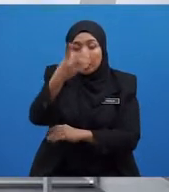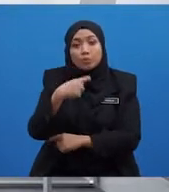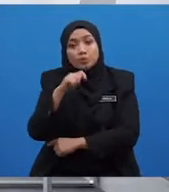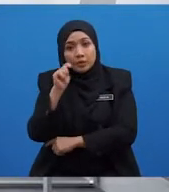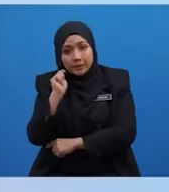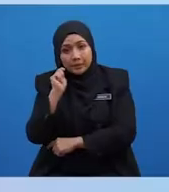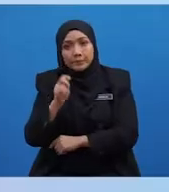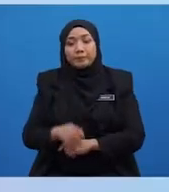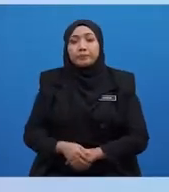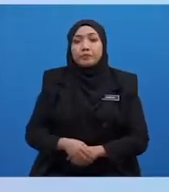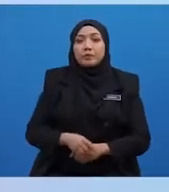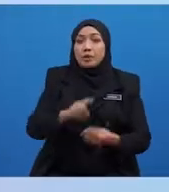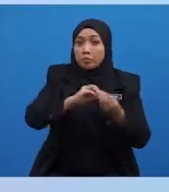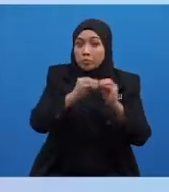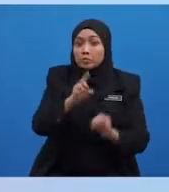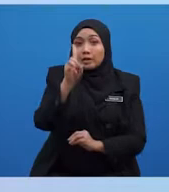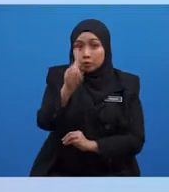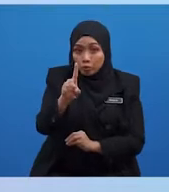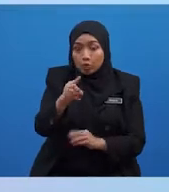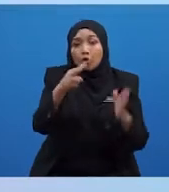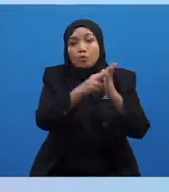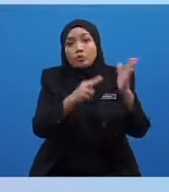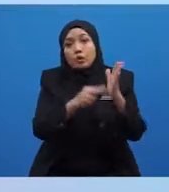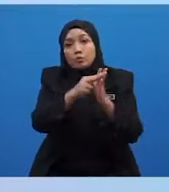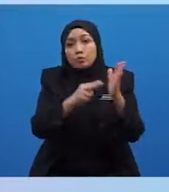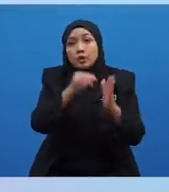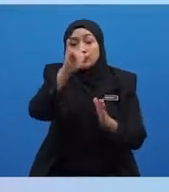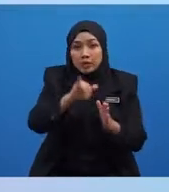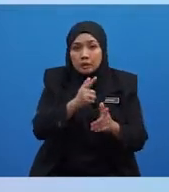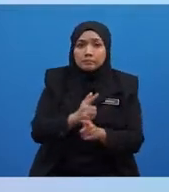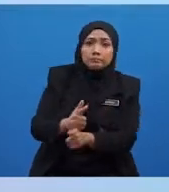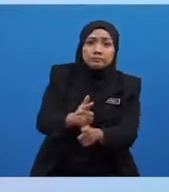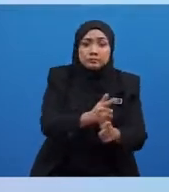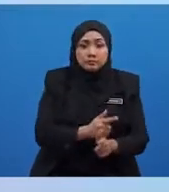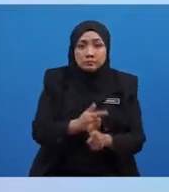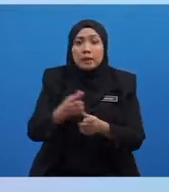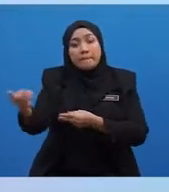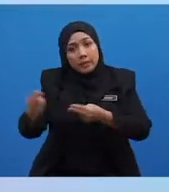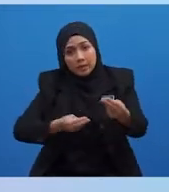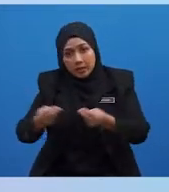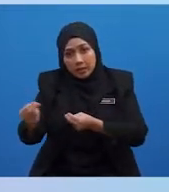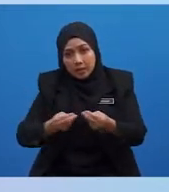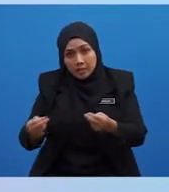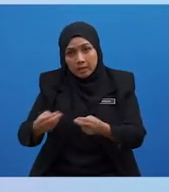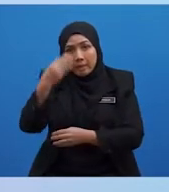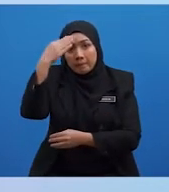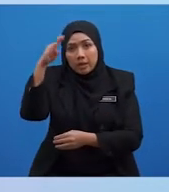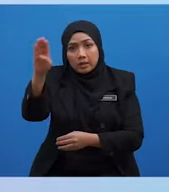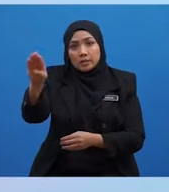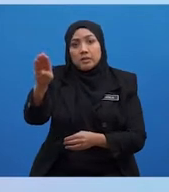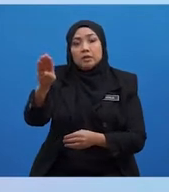tadi. Yang pertama, undang-undang yang melindungi perniagaan